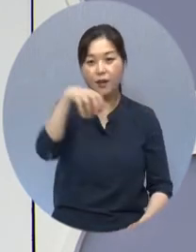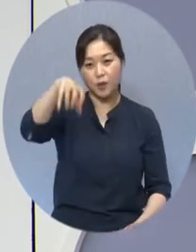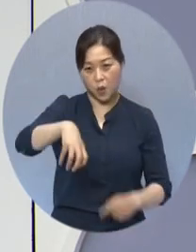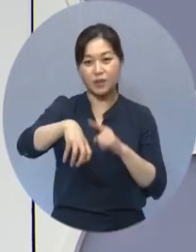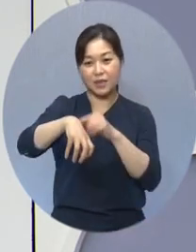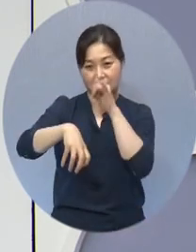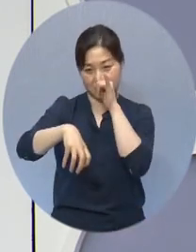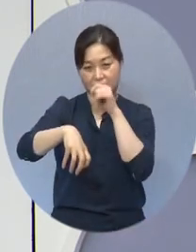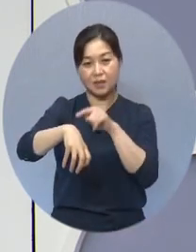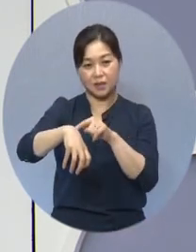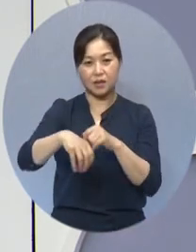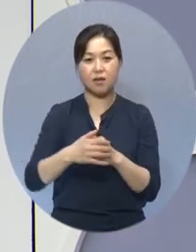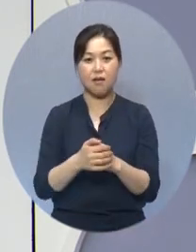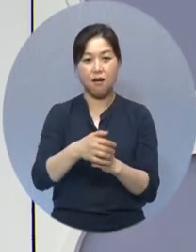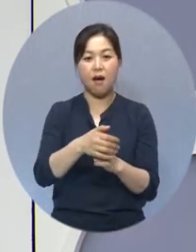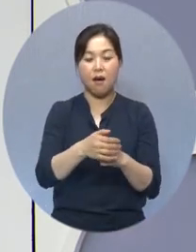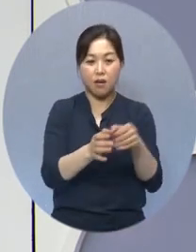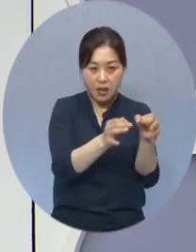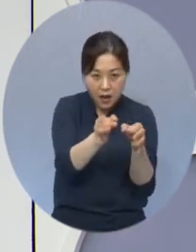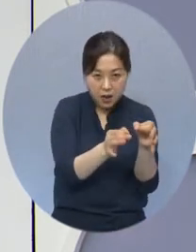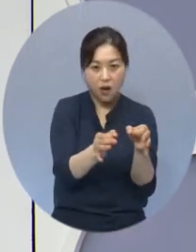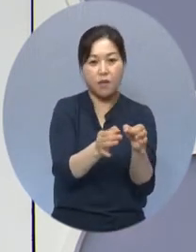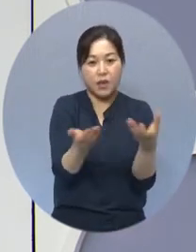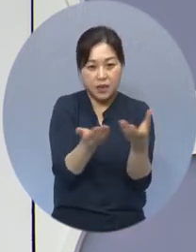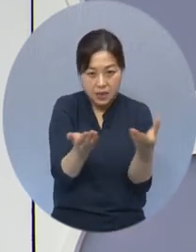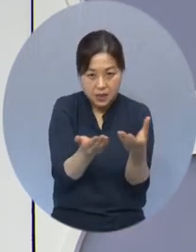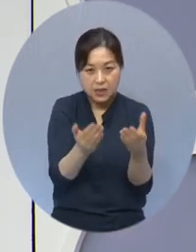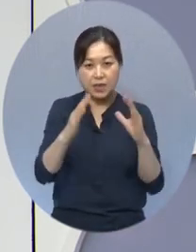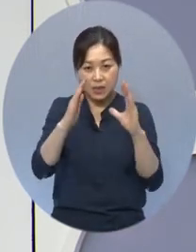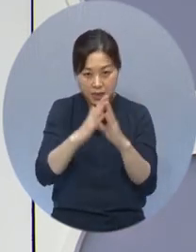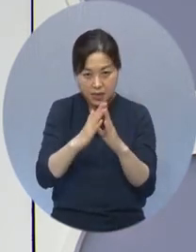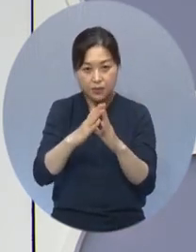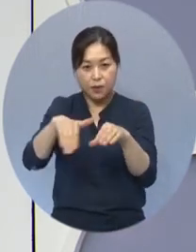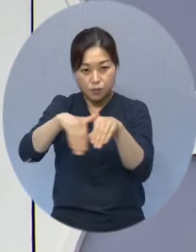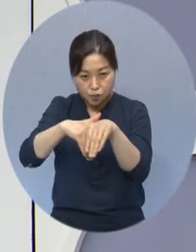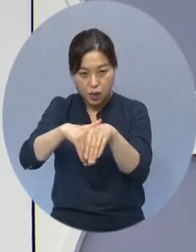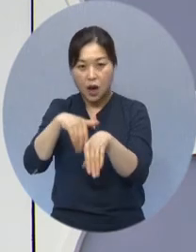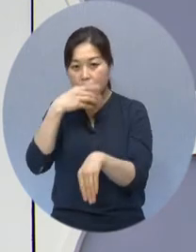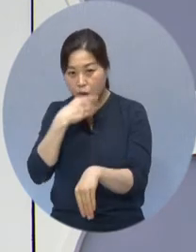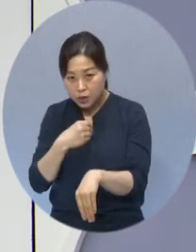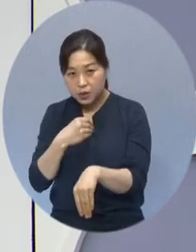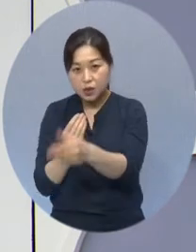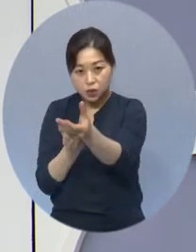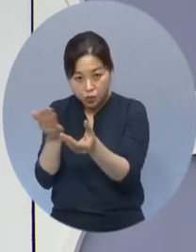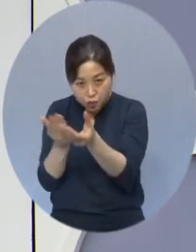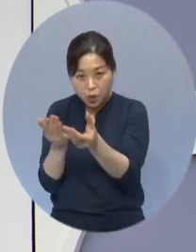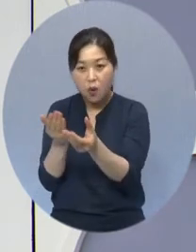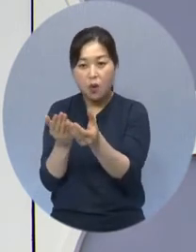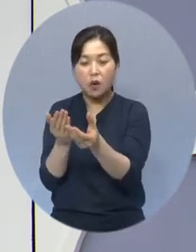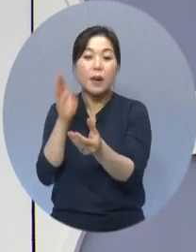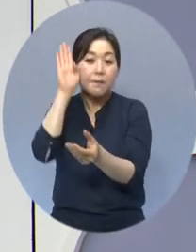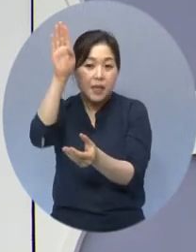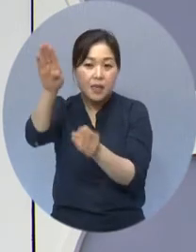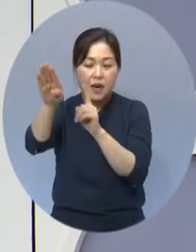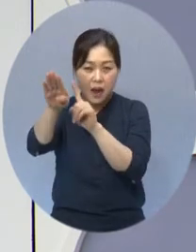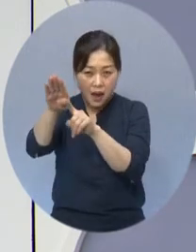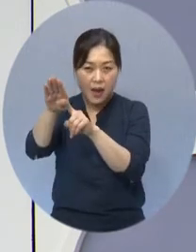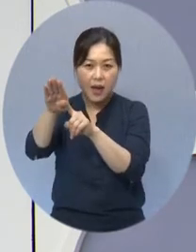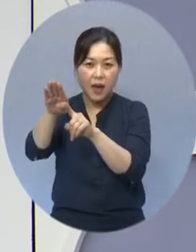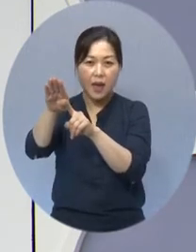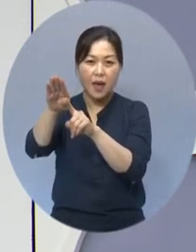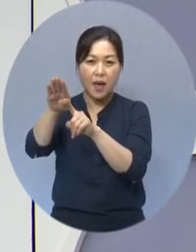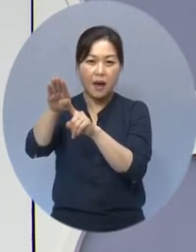상업시설, 업무시설, 주거시설, 문화시설, 복지시설, 유통시설. 그러니까 소위 말한 미래형